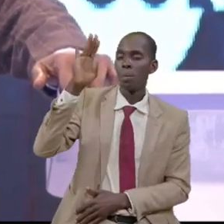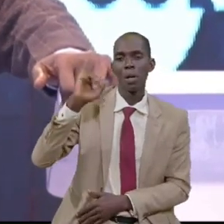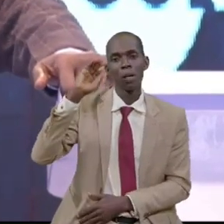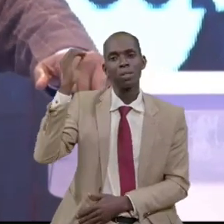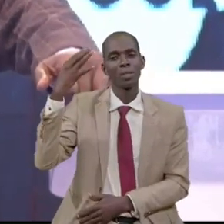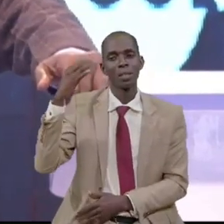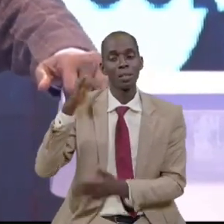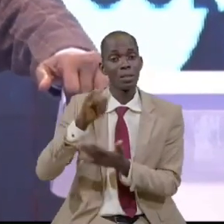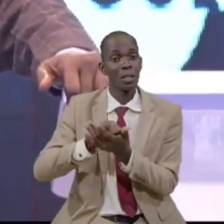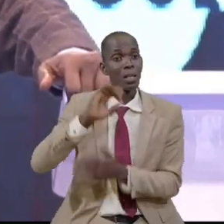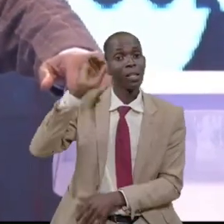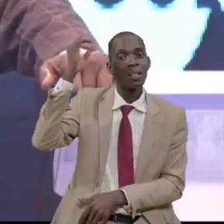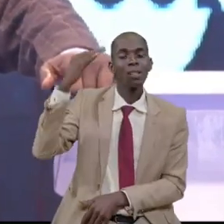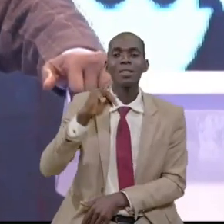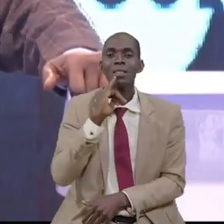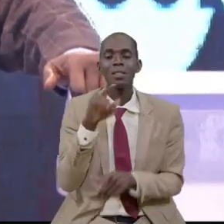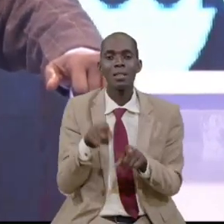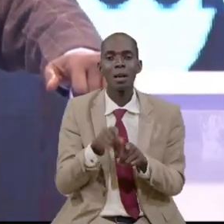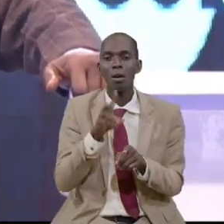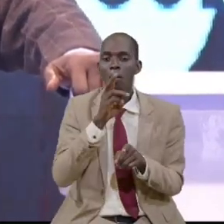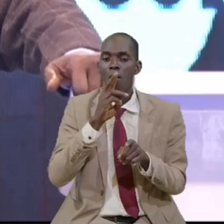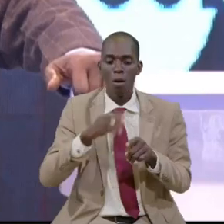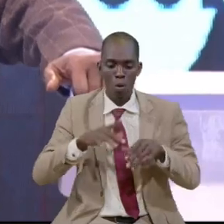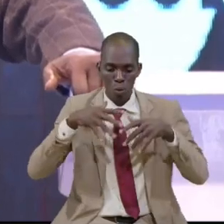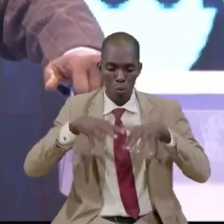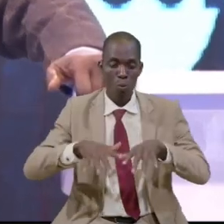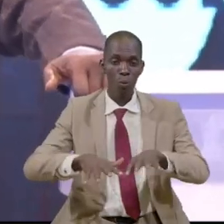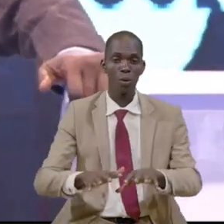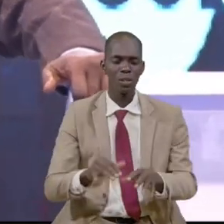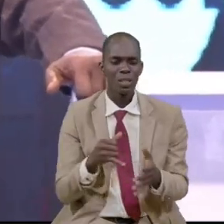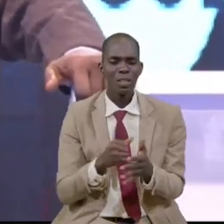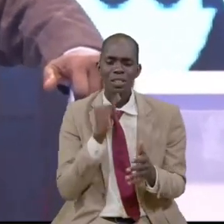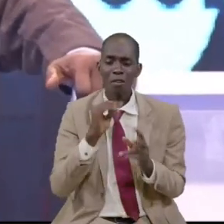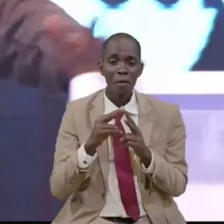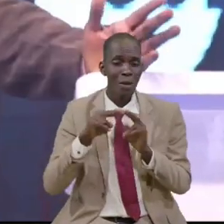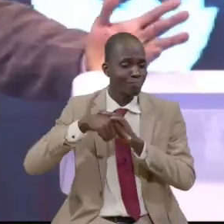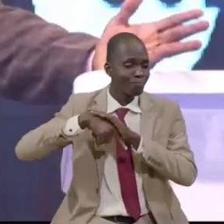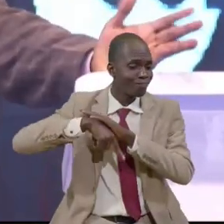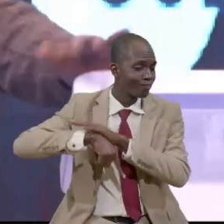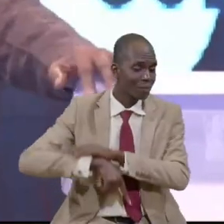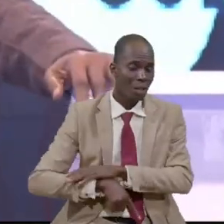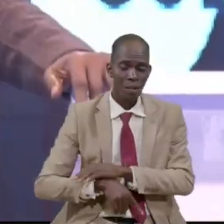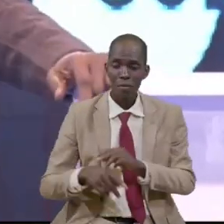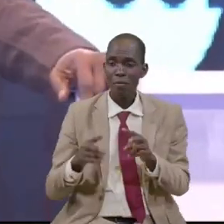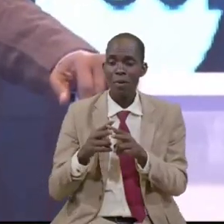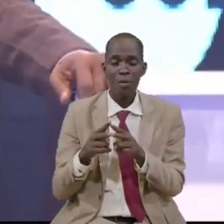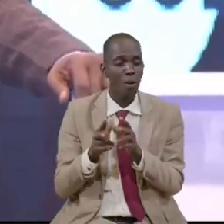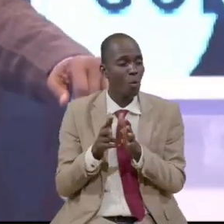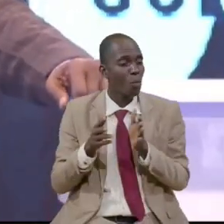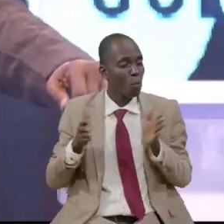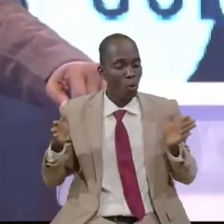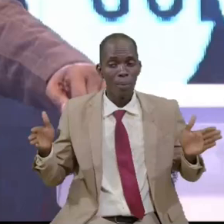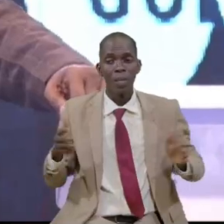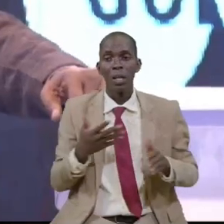à un océan très profond, très étendu, très large, comme je viens et je prends ma